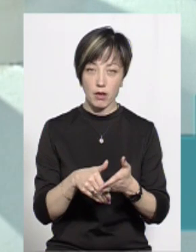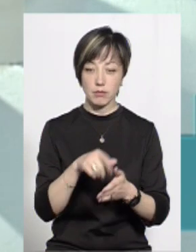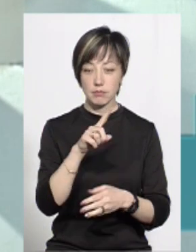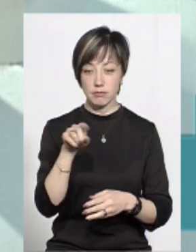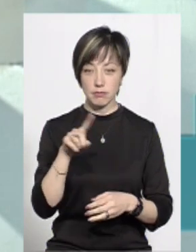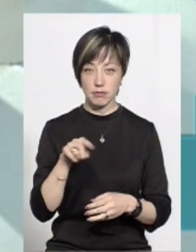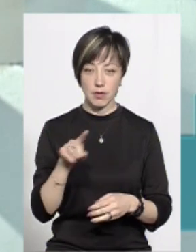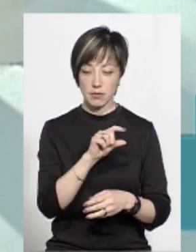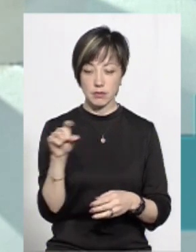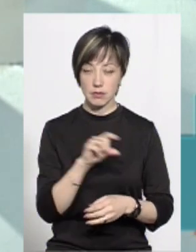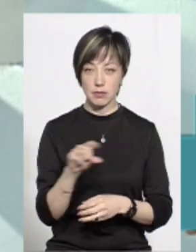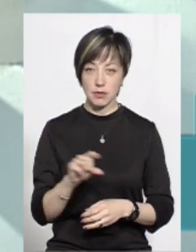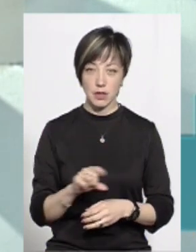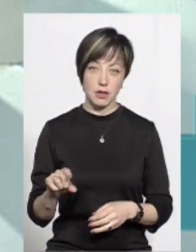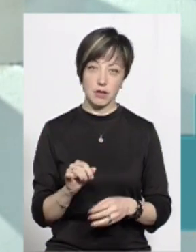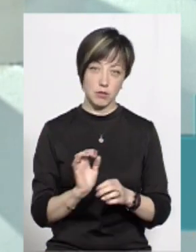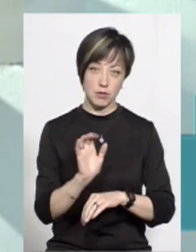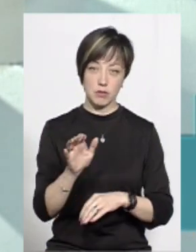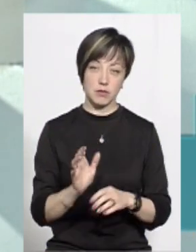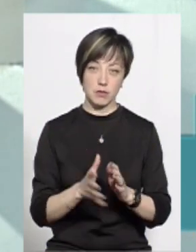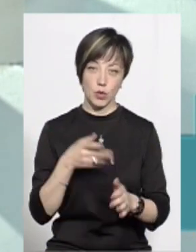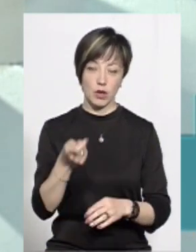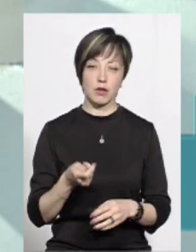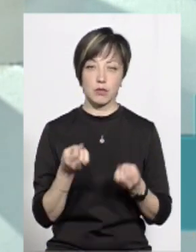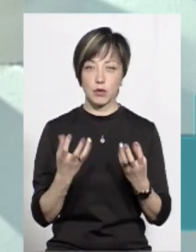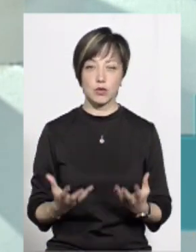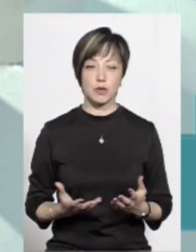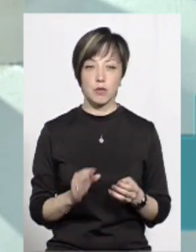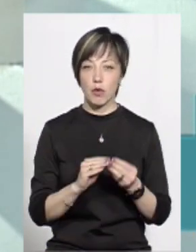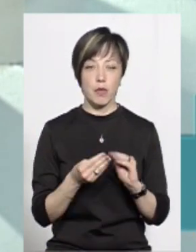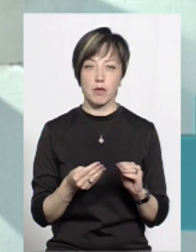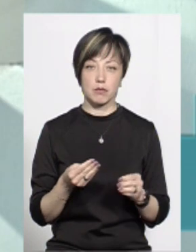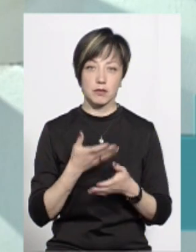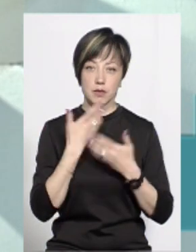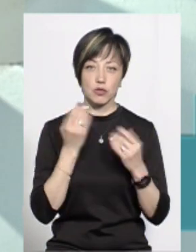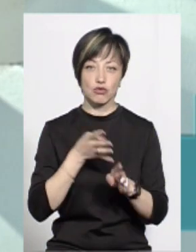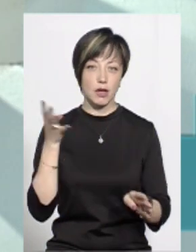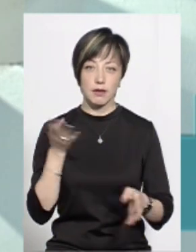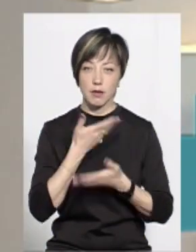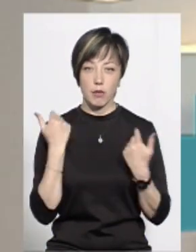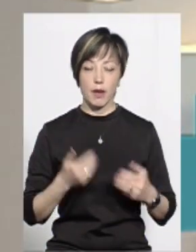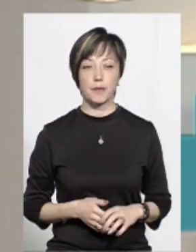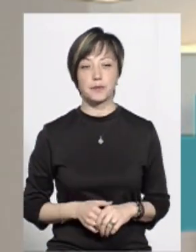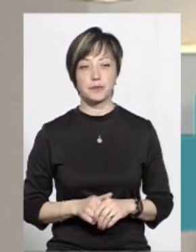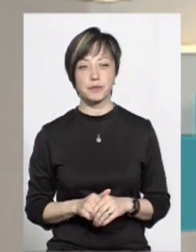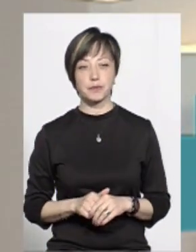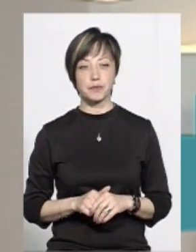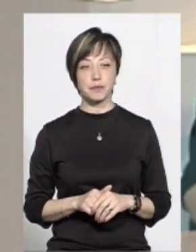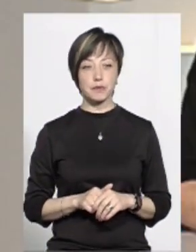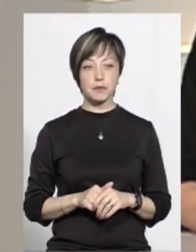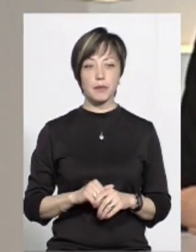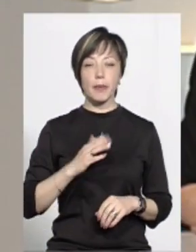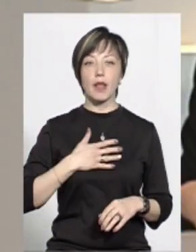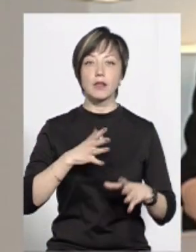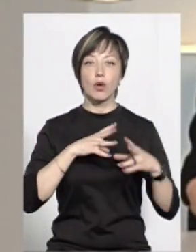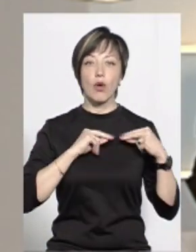ставити в відповідну графу, і він її здає. Тобто, в принципі, проблем, мені здається, черги як таких нема.